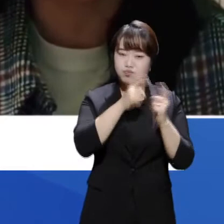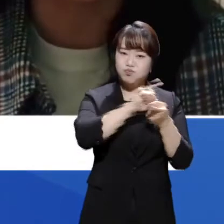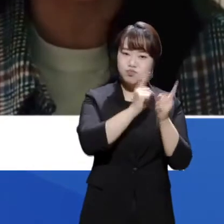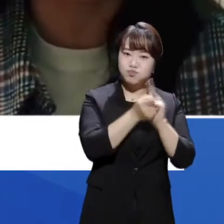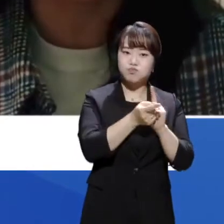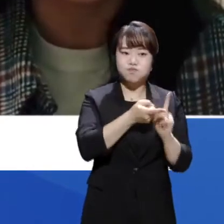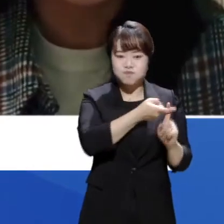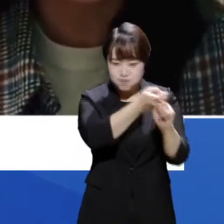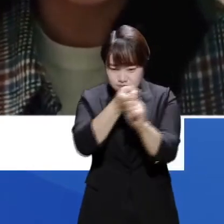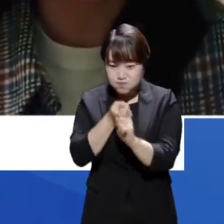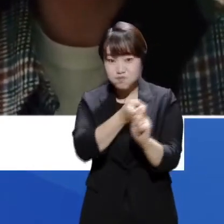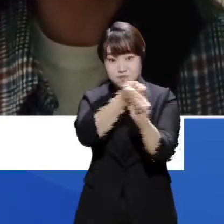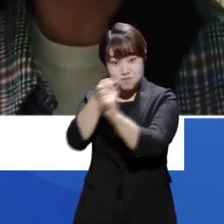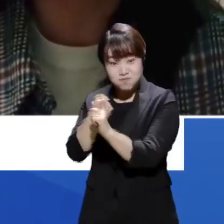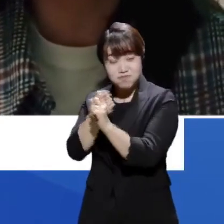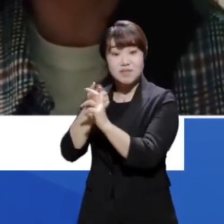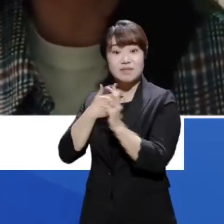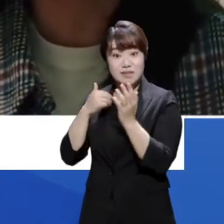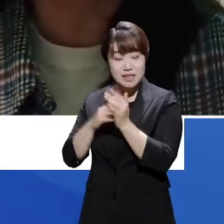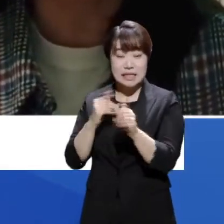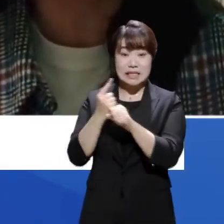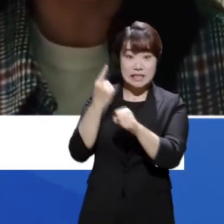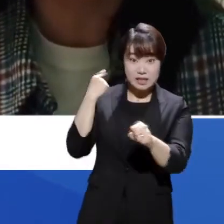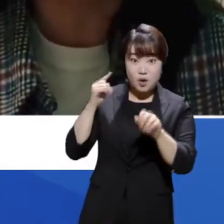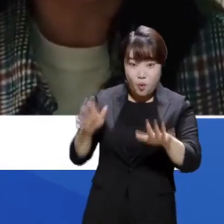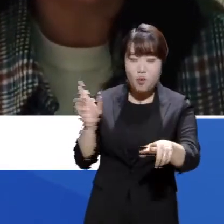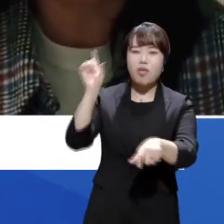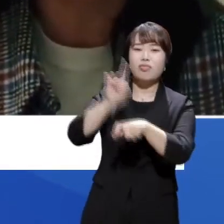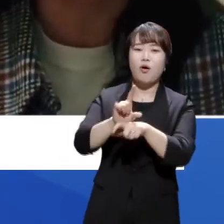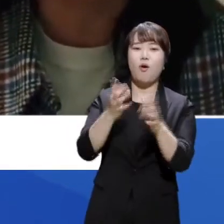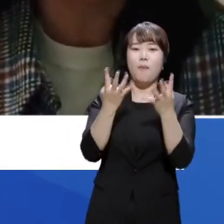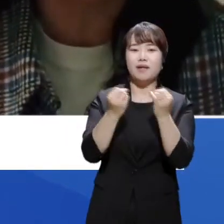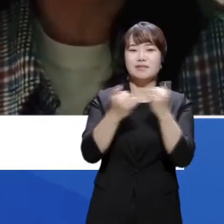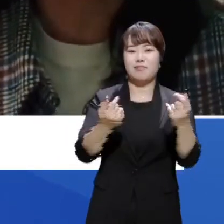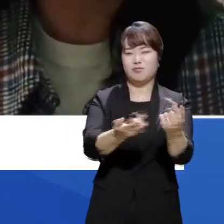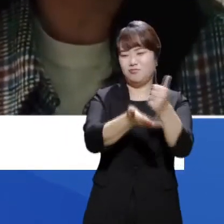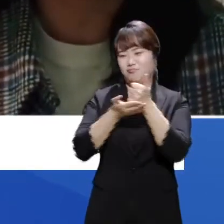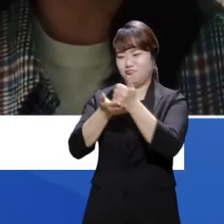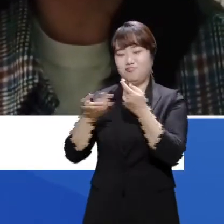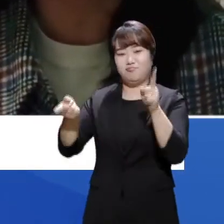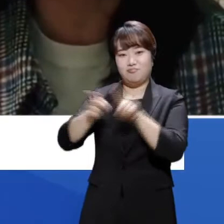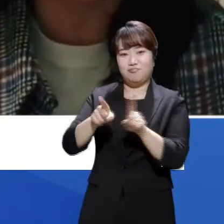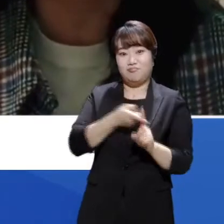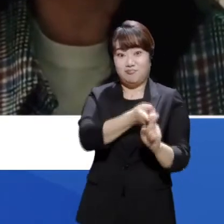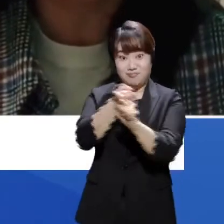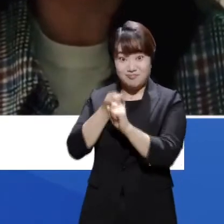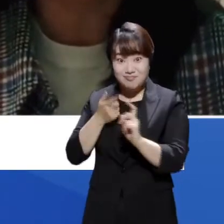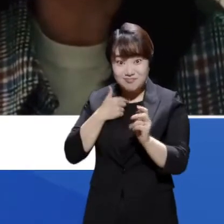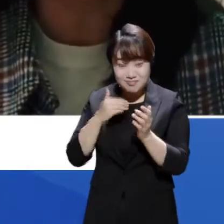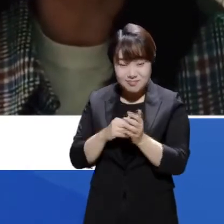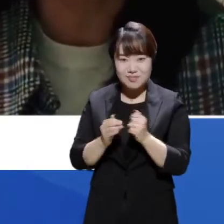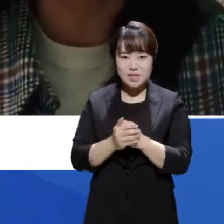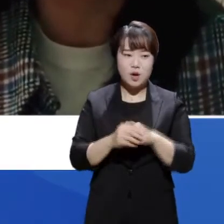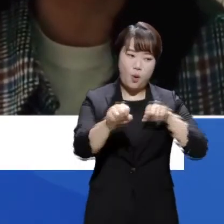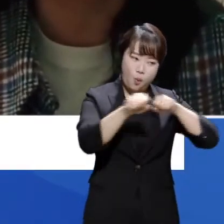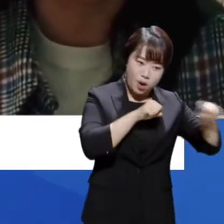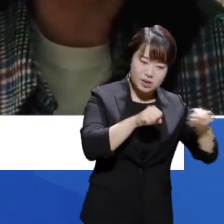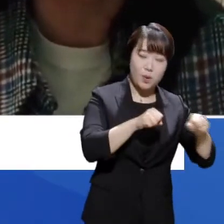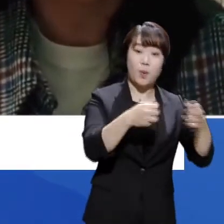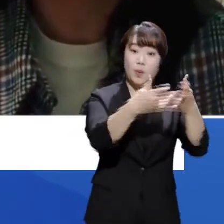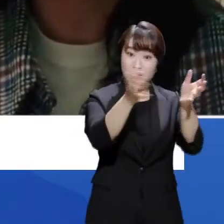연결을 만들어냈고 작년에 이어서 올해는 더 많은 사람들이 함께하고 있고 그리고 지역에 있는 다양한 활동가